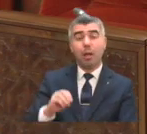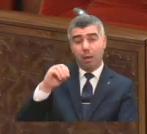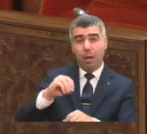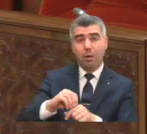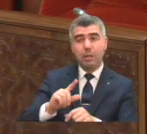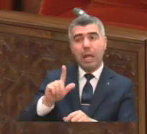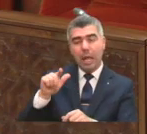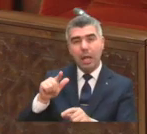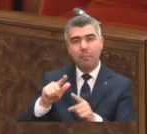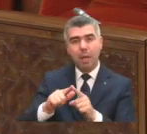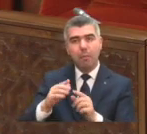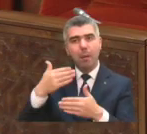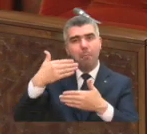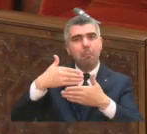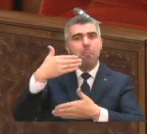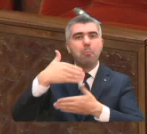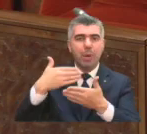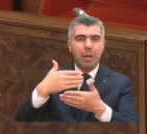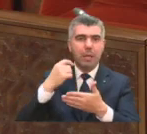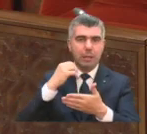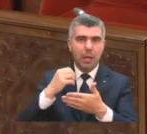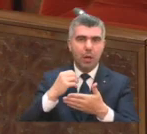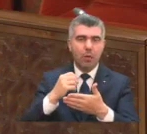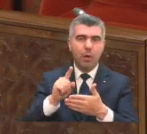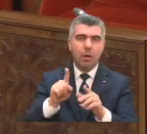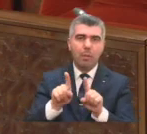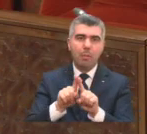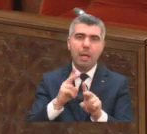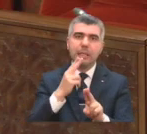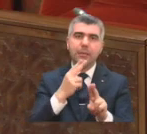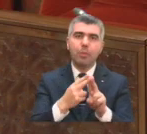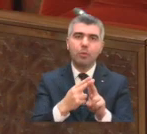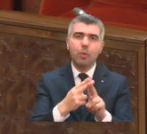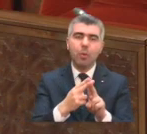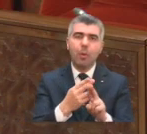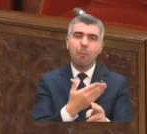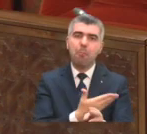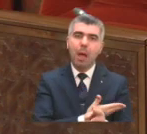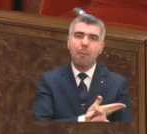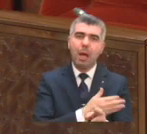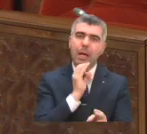الأمومة اللي كتبنا في المناطق اللي هي صعبة الولوج، ناهيك كذلك على